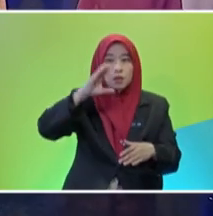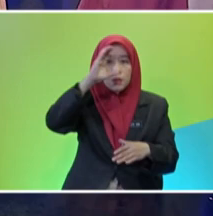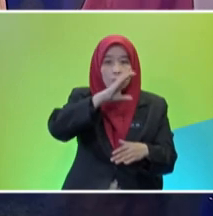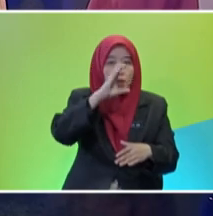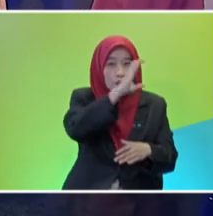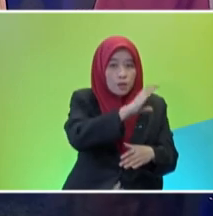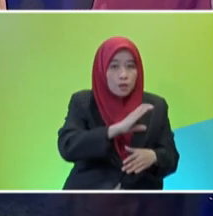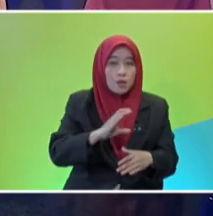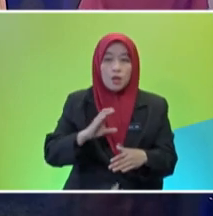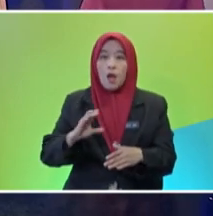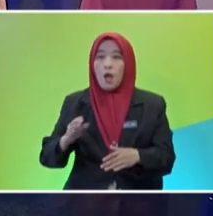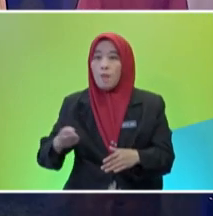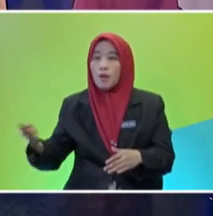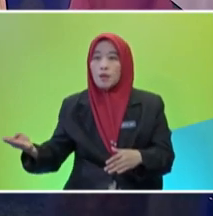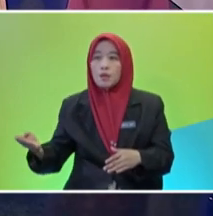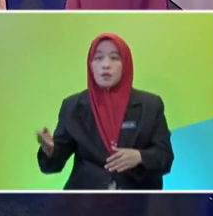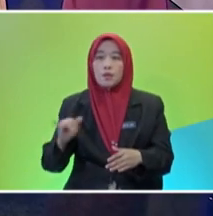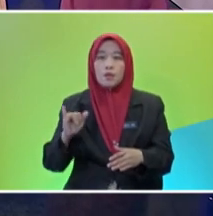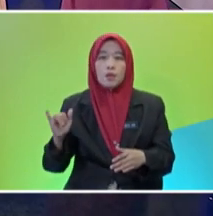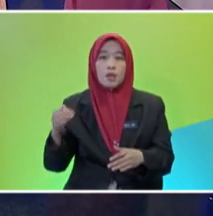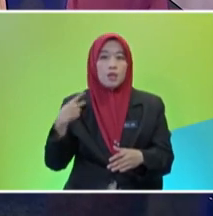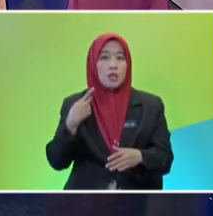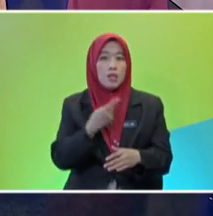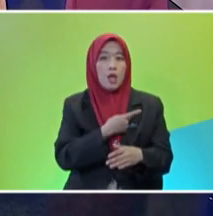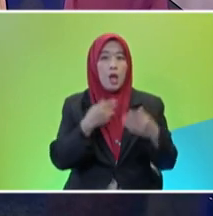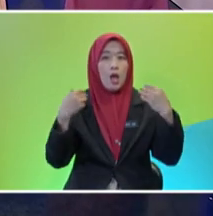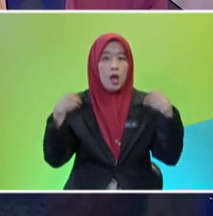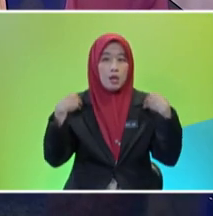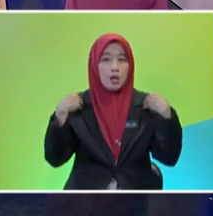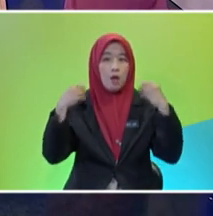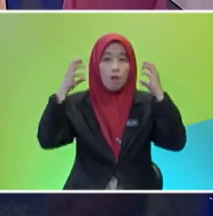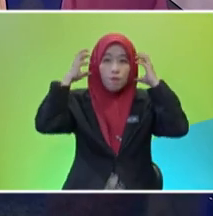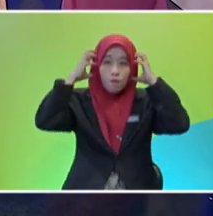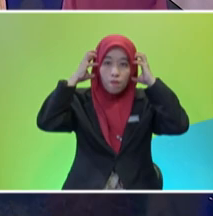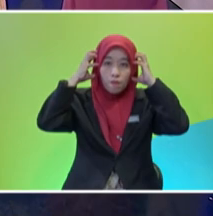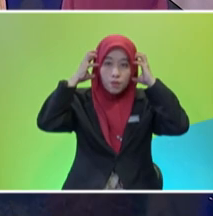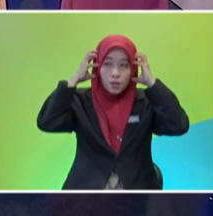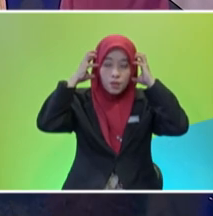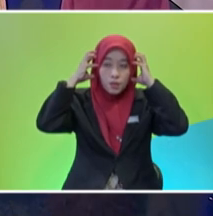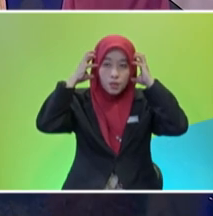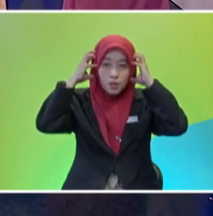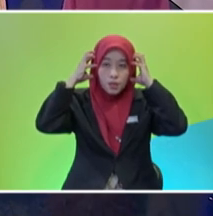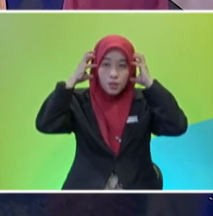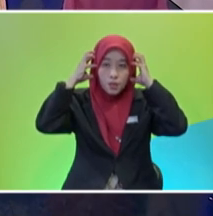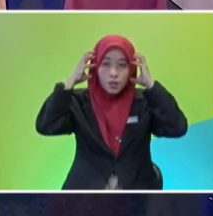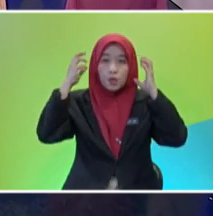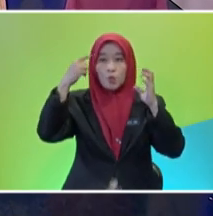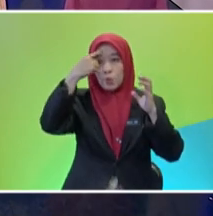sendiri. Okey. Kita ada pakai fon telinga. Ambil radio